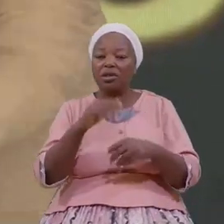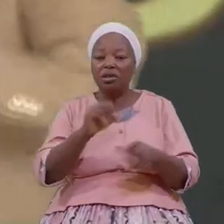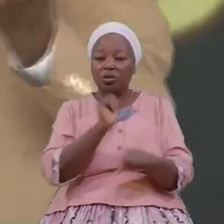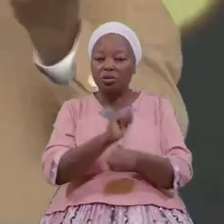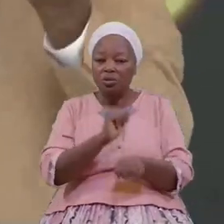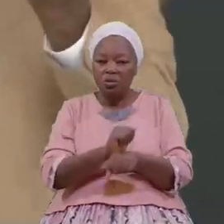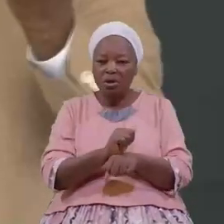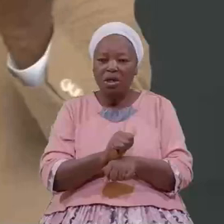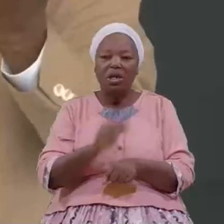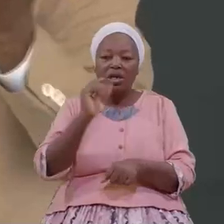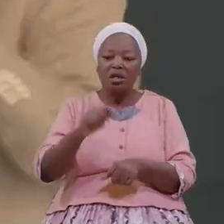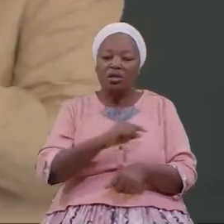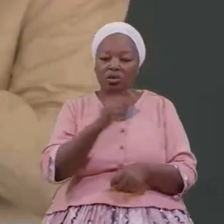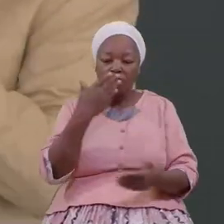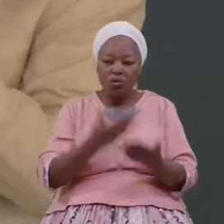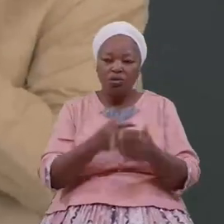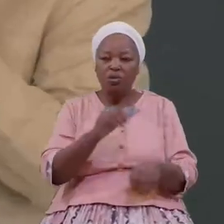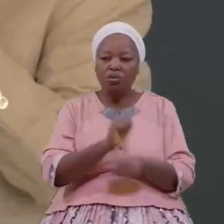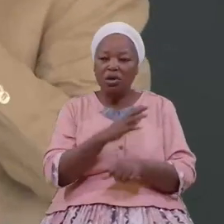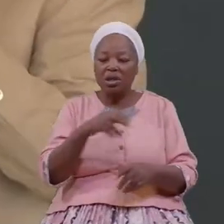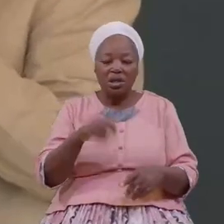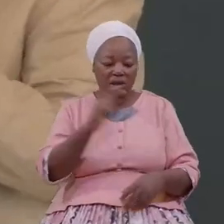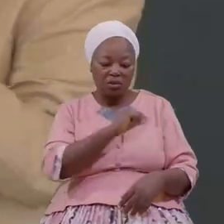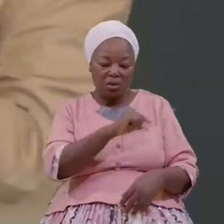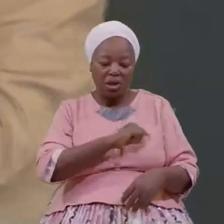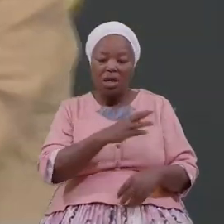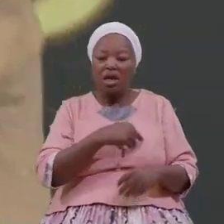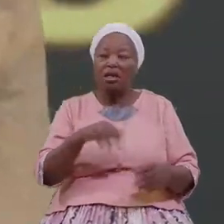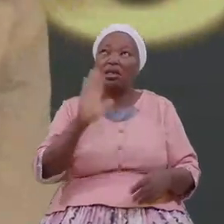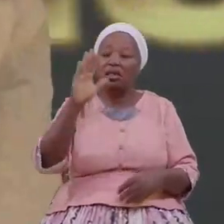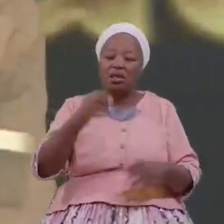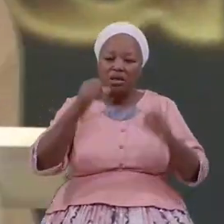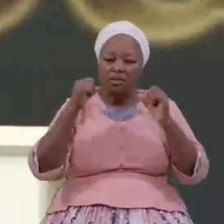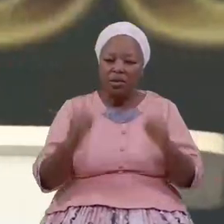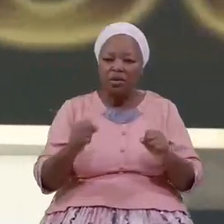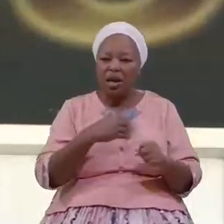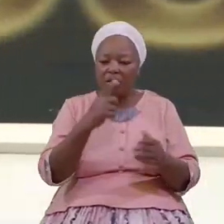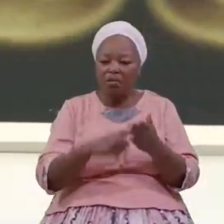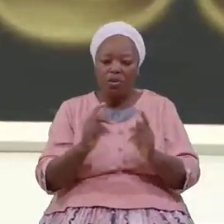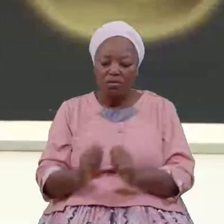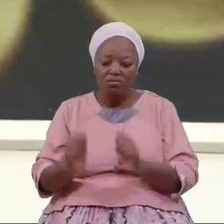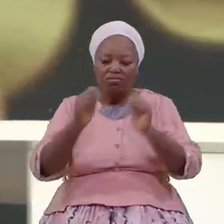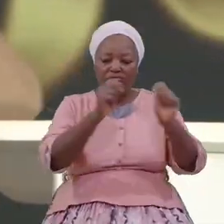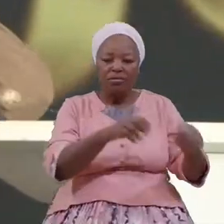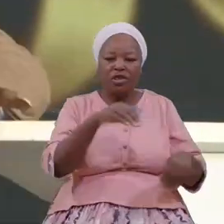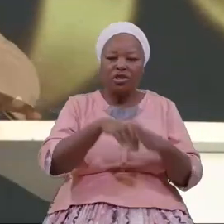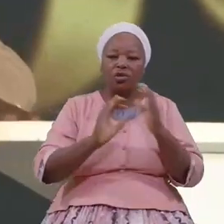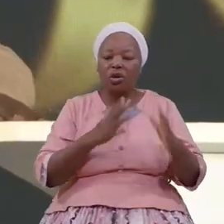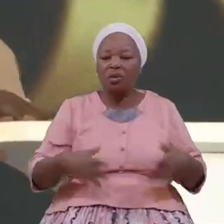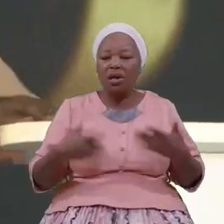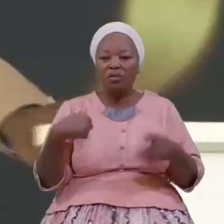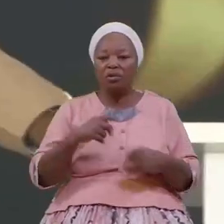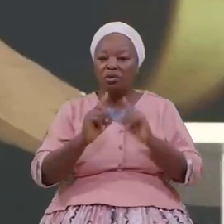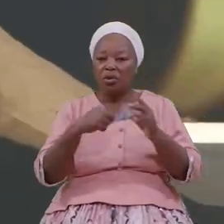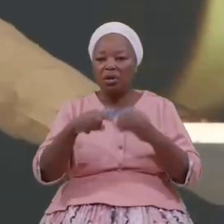ses attributs, de ses qualités, de sa puissance et ce qu'il transmet à notre vie. Dans cette